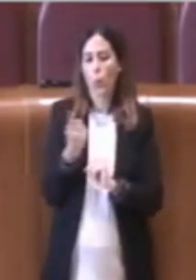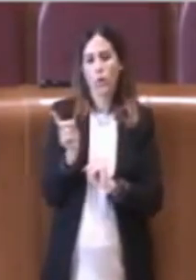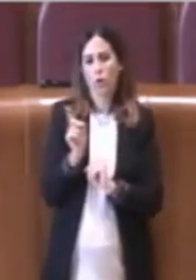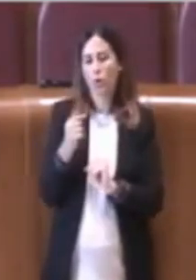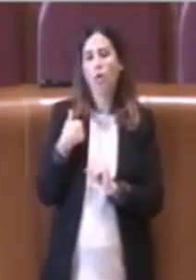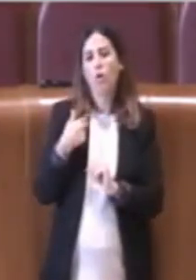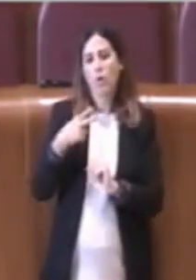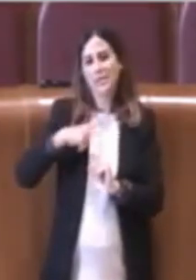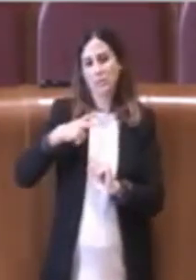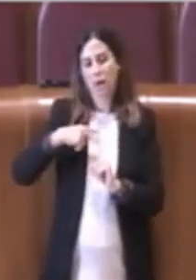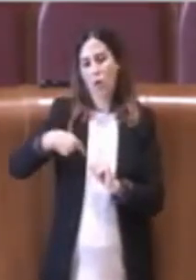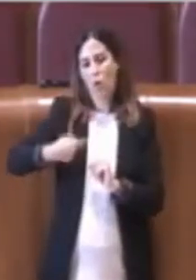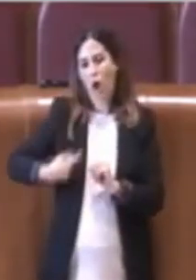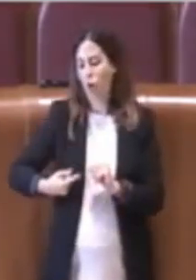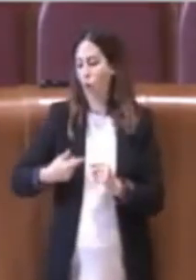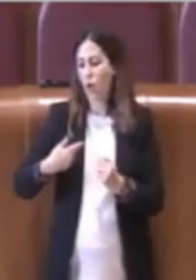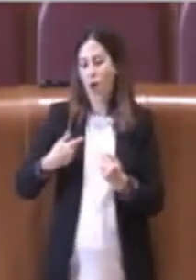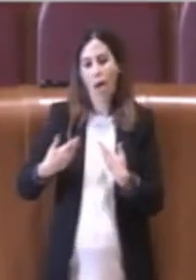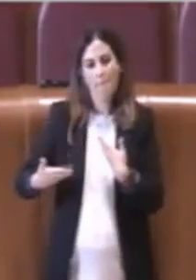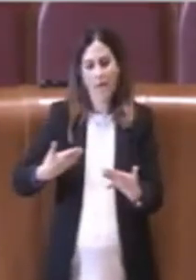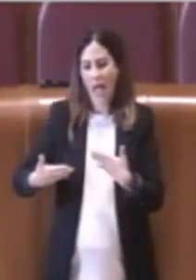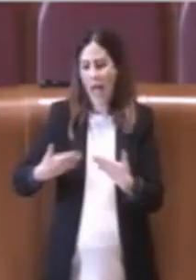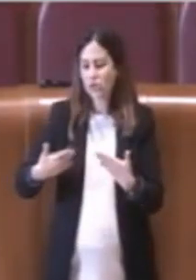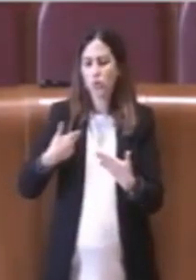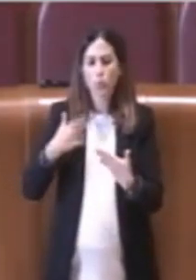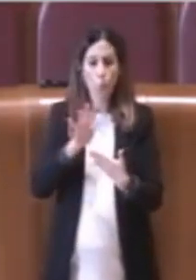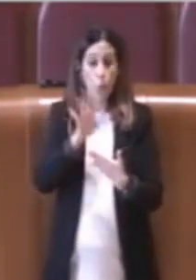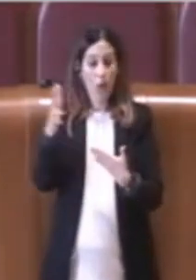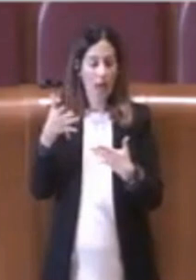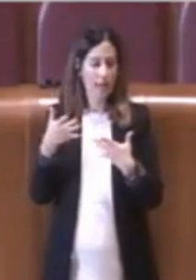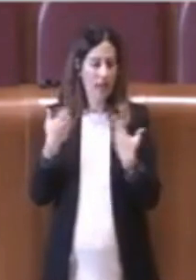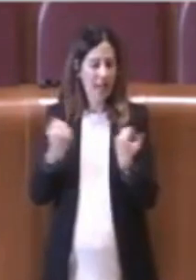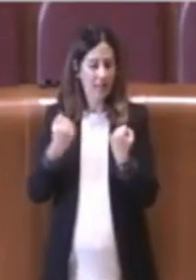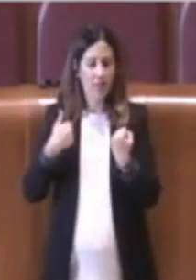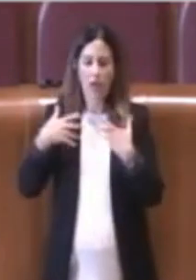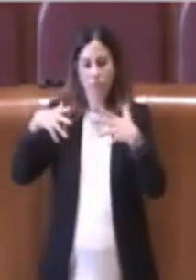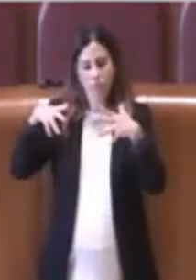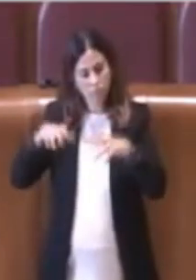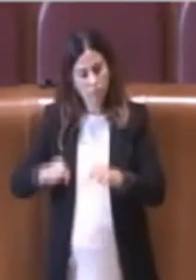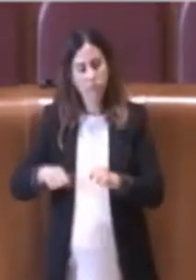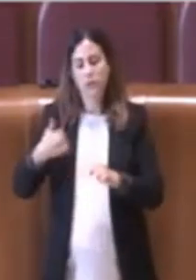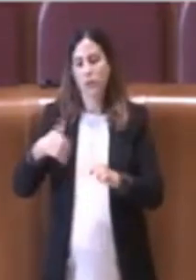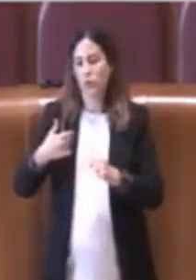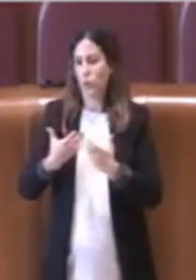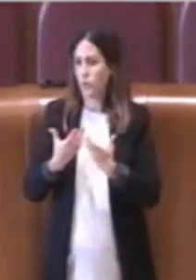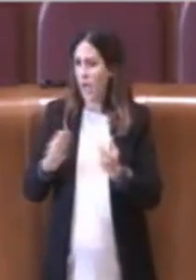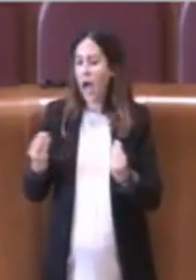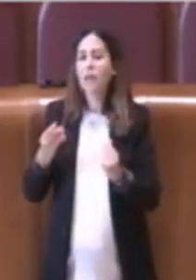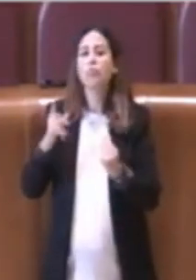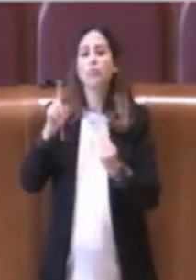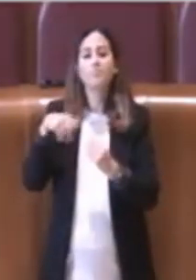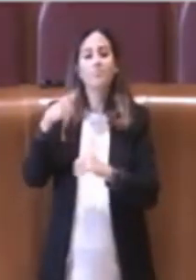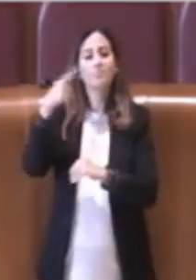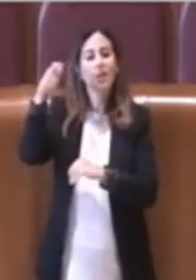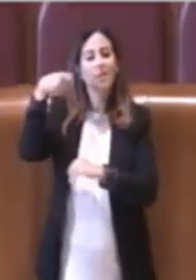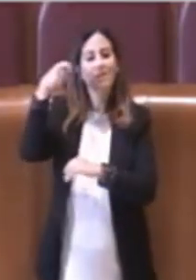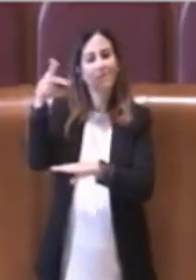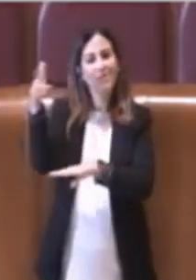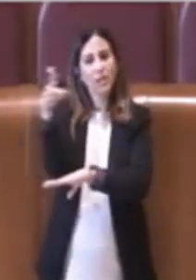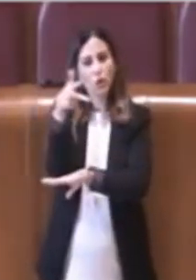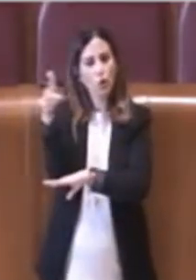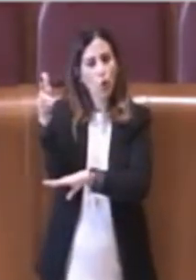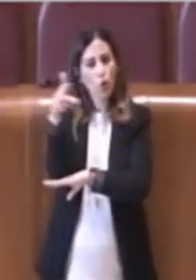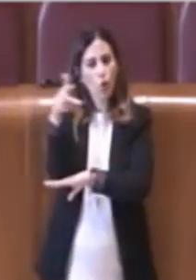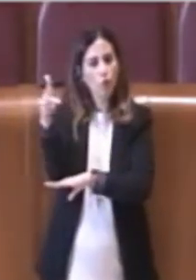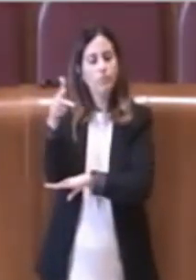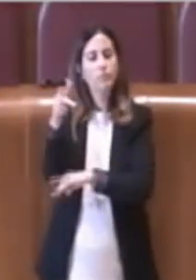attività sulla quale io mi sto impegnando molto che è un'attività di videosorveglianza anche questo è un regolamento che non